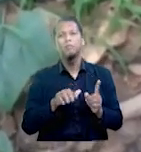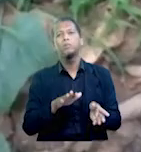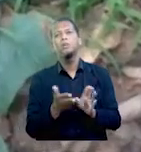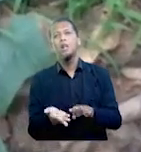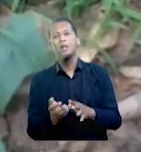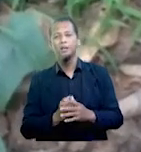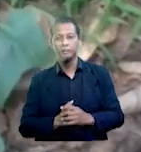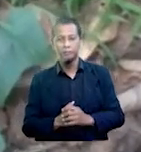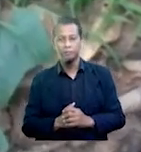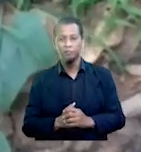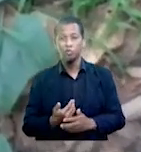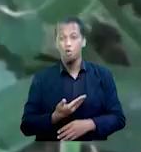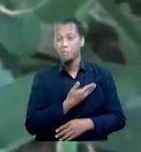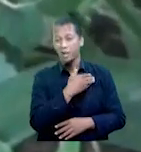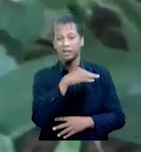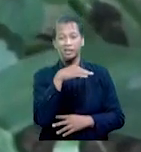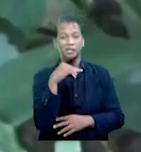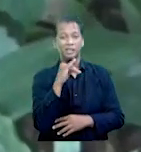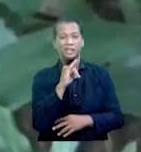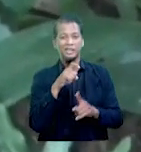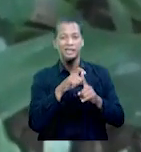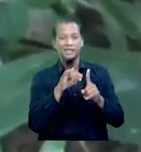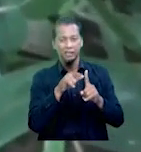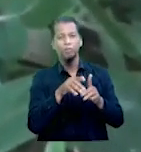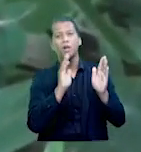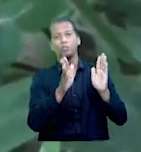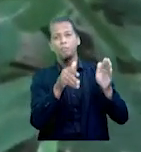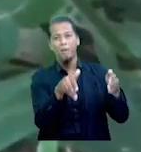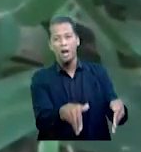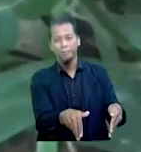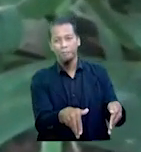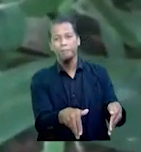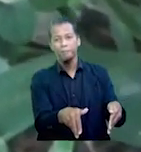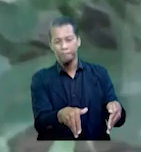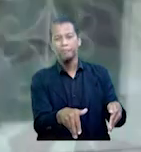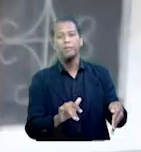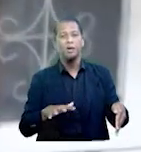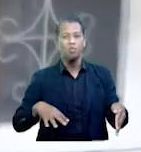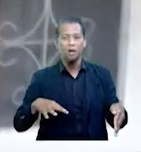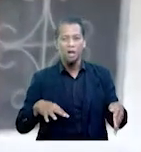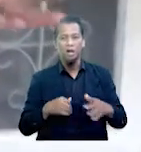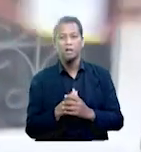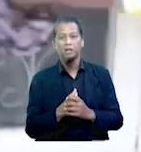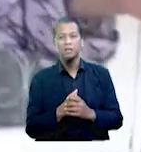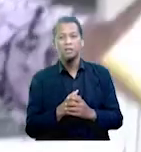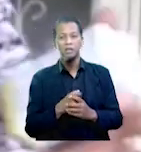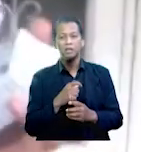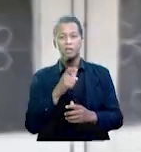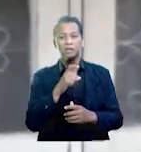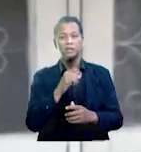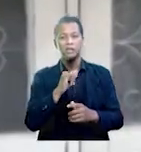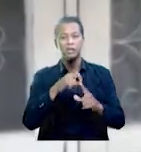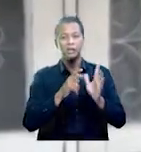Ziyad dimakamkan di tanah wakaf milik keluarga di wilayah Jalan Haji Selong, Duri Kosambi, Cengkareng, Jakarta Barat. Orang tua Ziyad